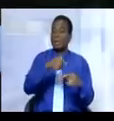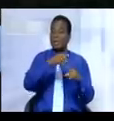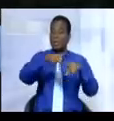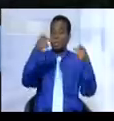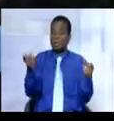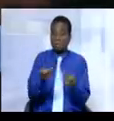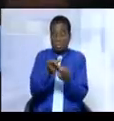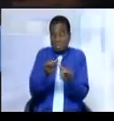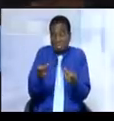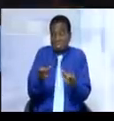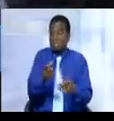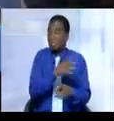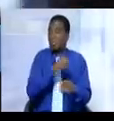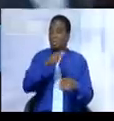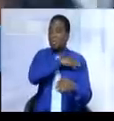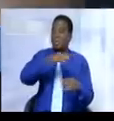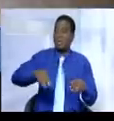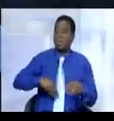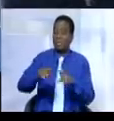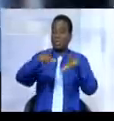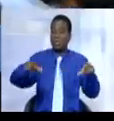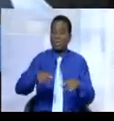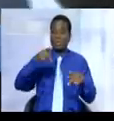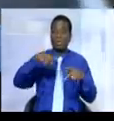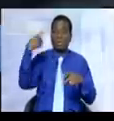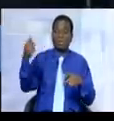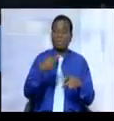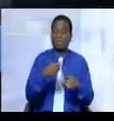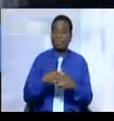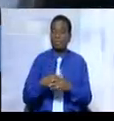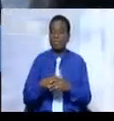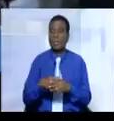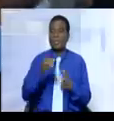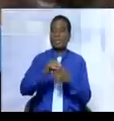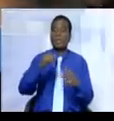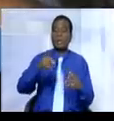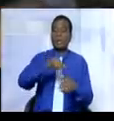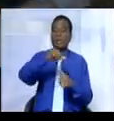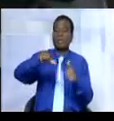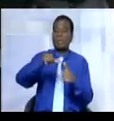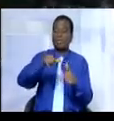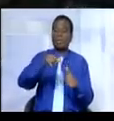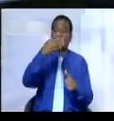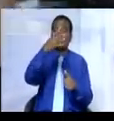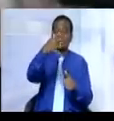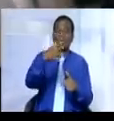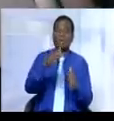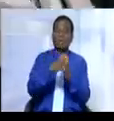politiques de l'opposition, membres du cadre permanent du dialogue CPD. C'était au cours des 14 réunions du